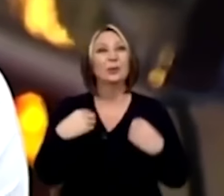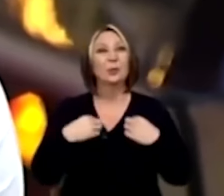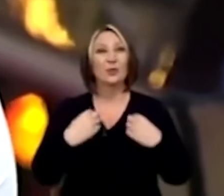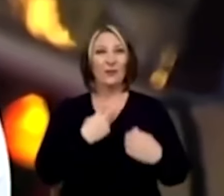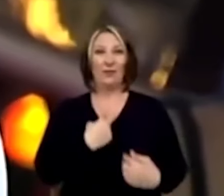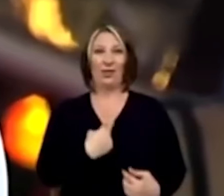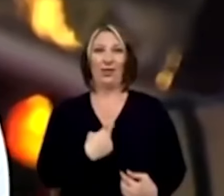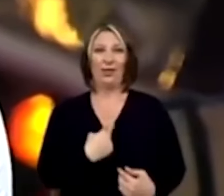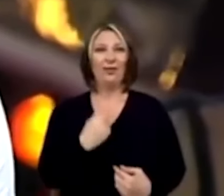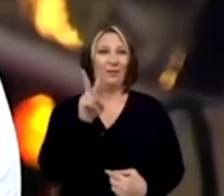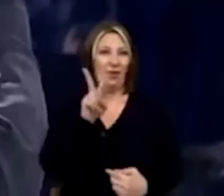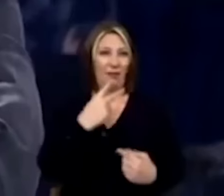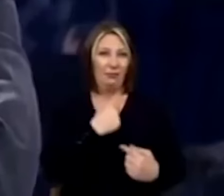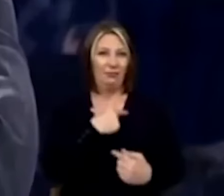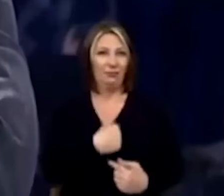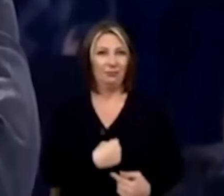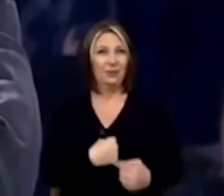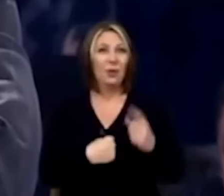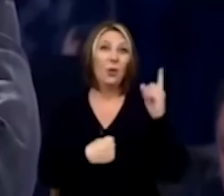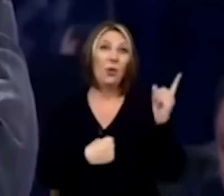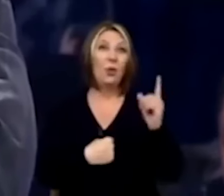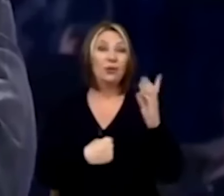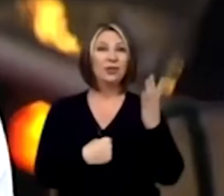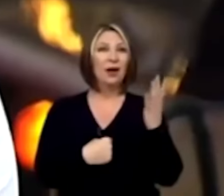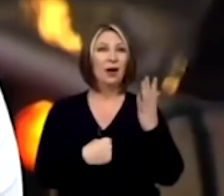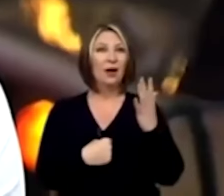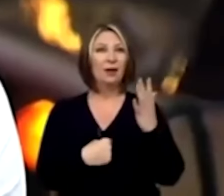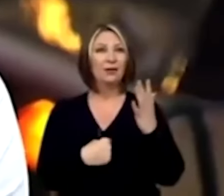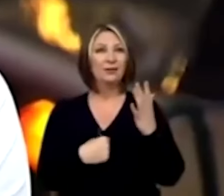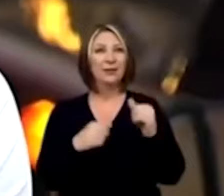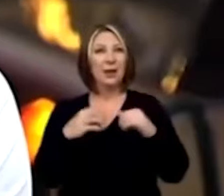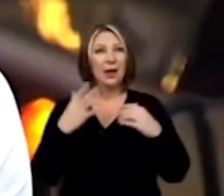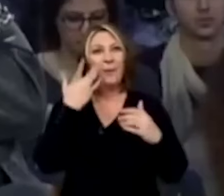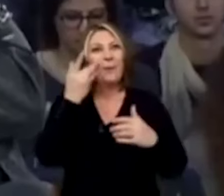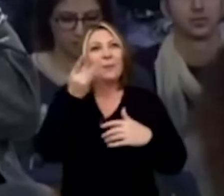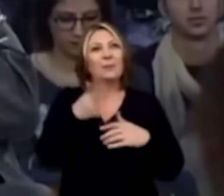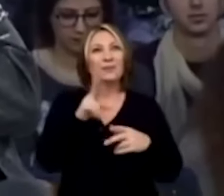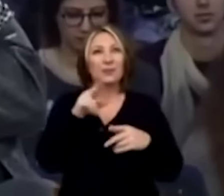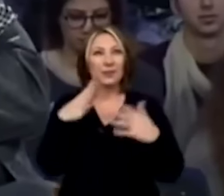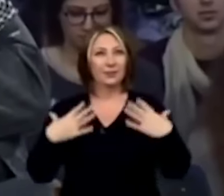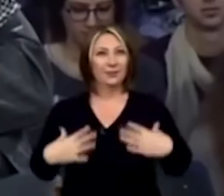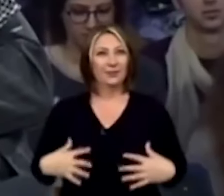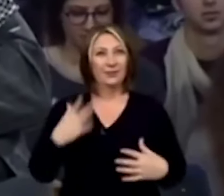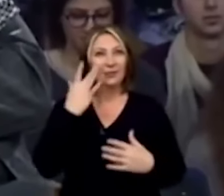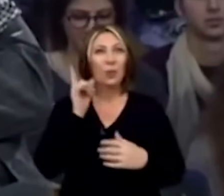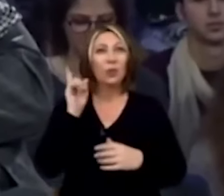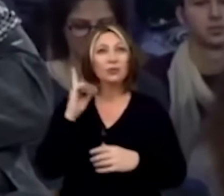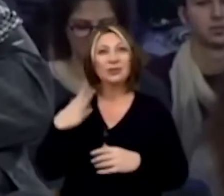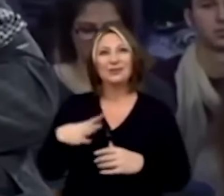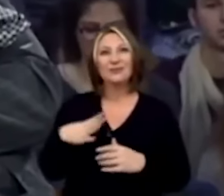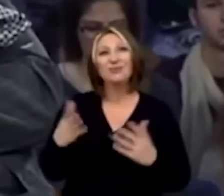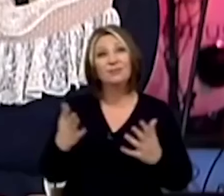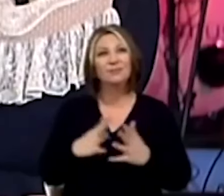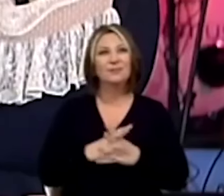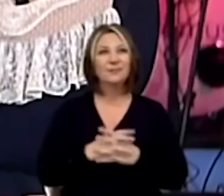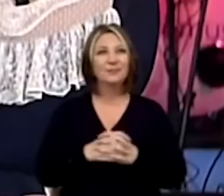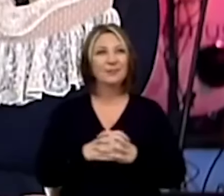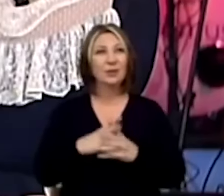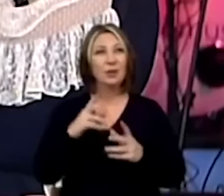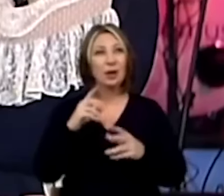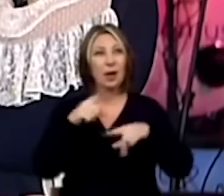bu V. Bu V o belli ama o da o da transparan bir şey, böyle içini gösteriyor. Hocamız isteyince.